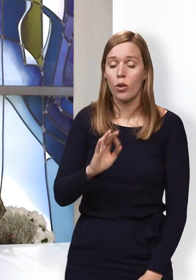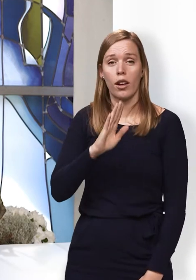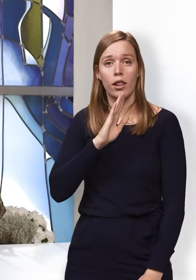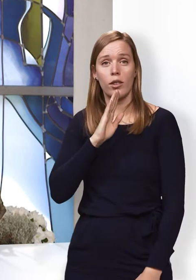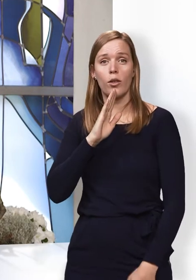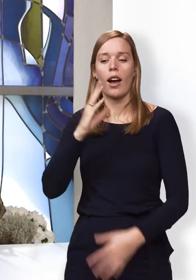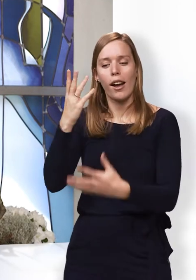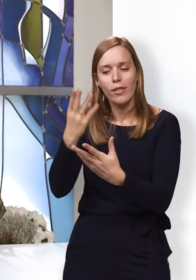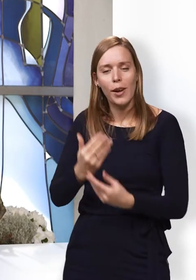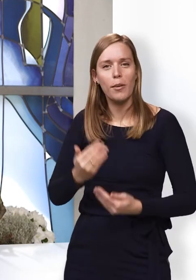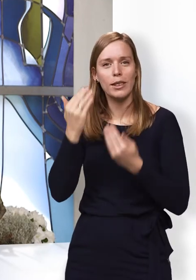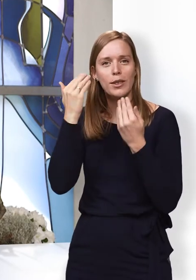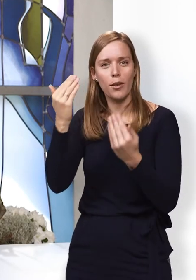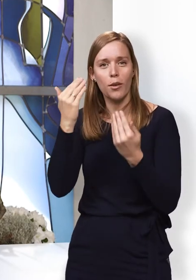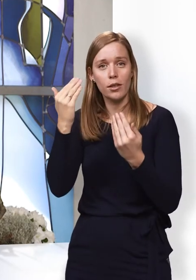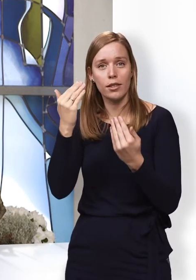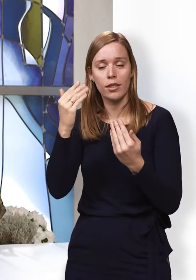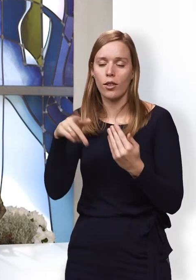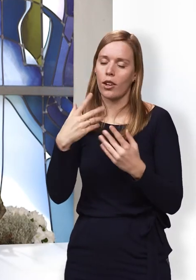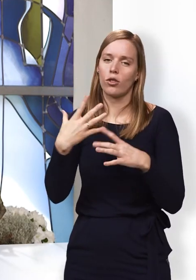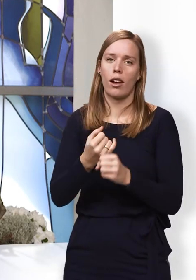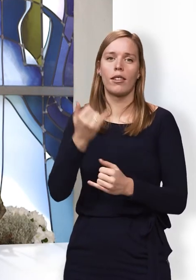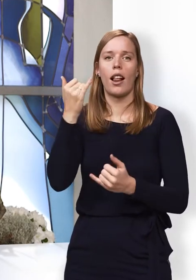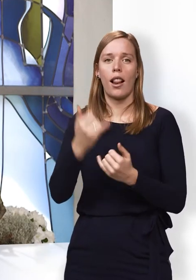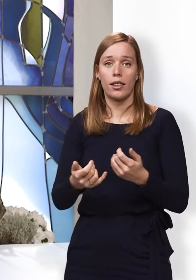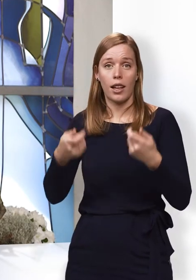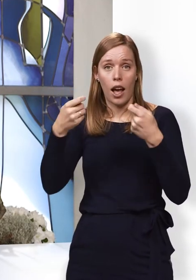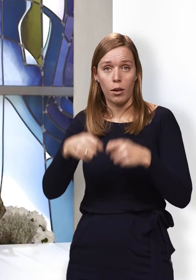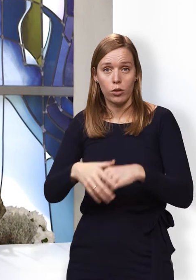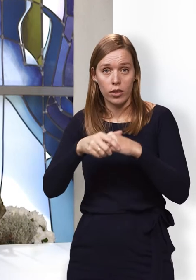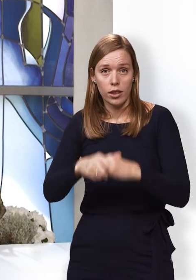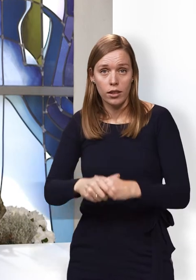Willkommensgrüße, damit du den letzten Abschied überstehst.